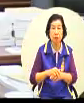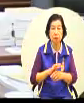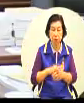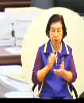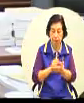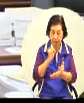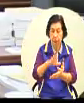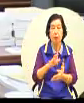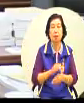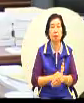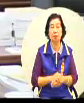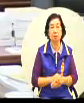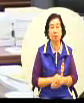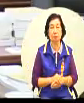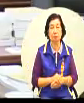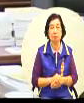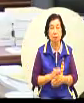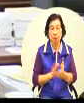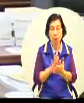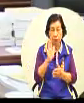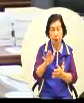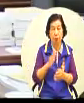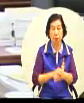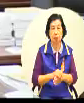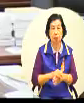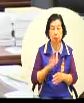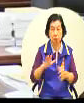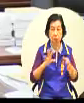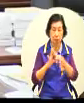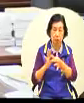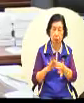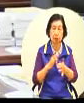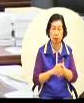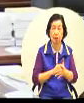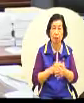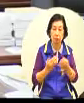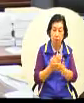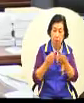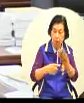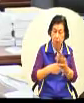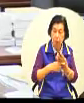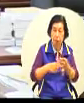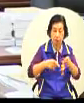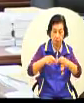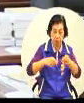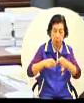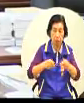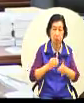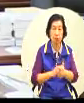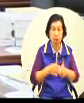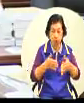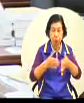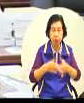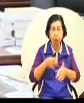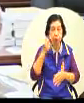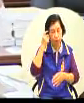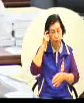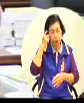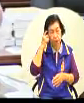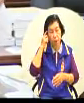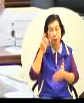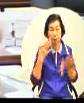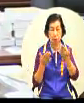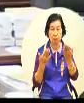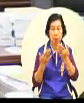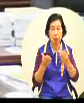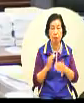告，而后我们市政府相关的产业计划也必须要考虑到我们产业